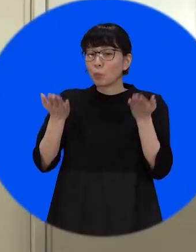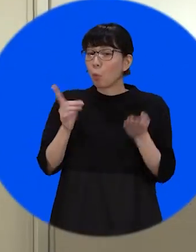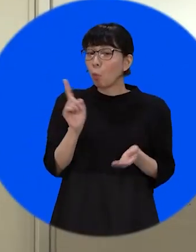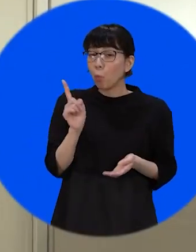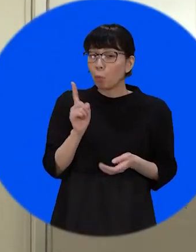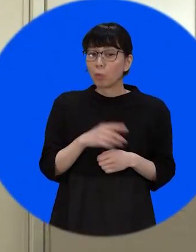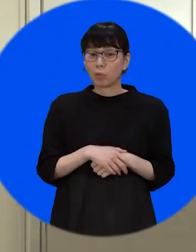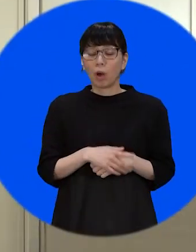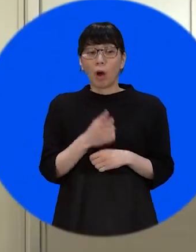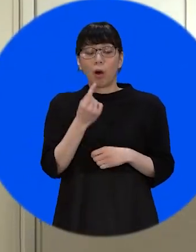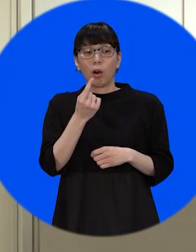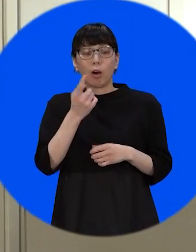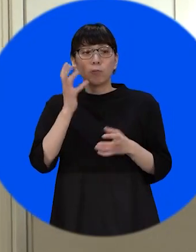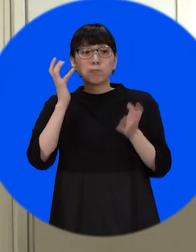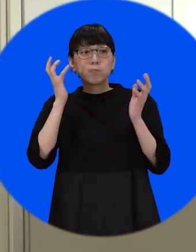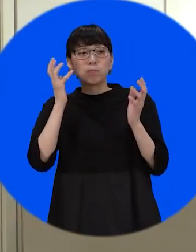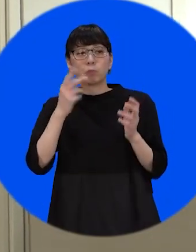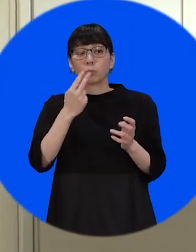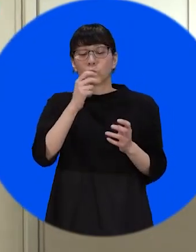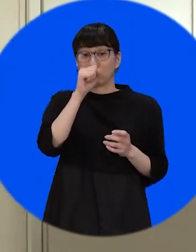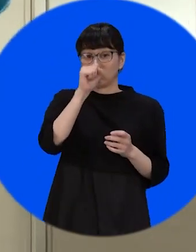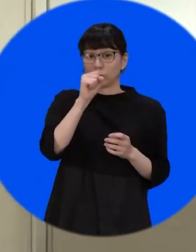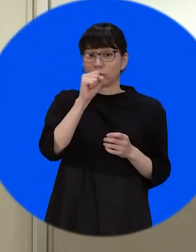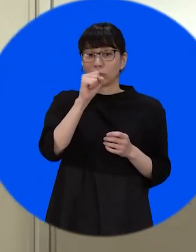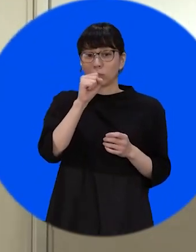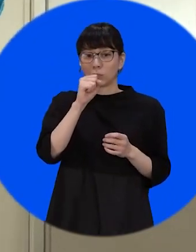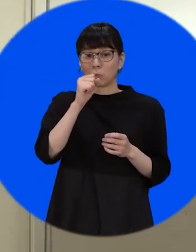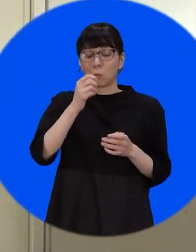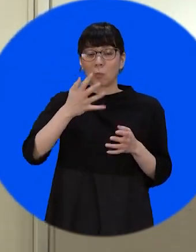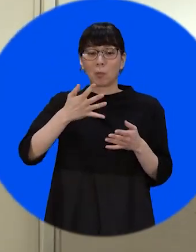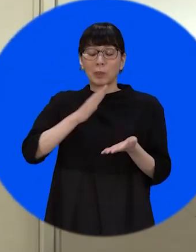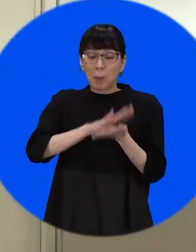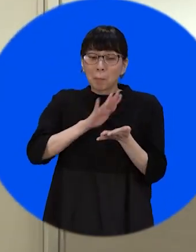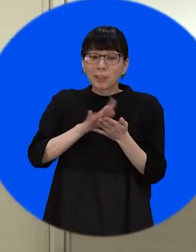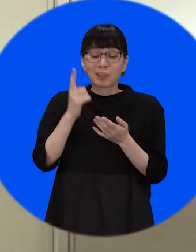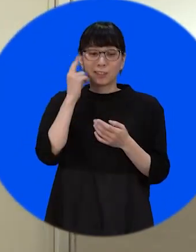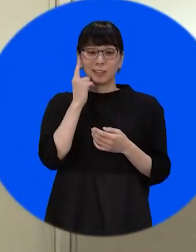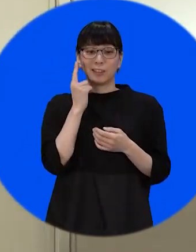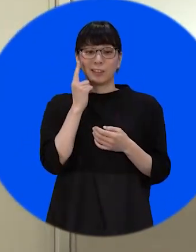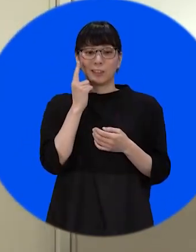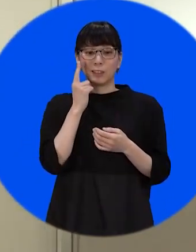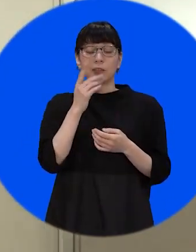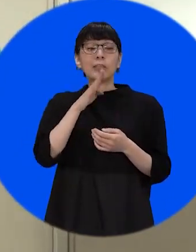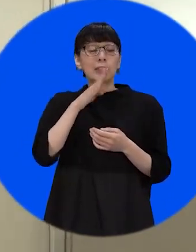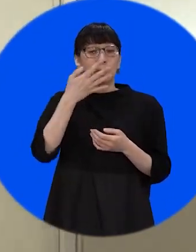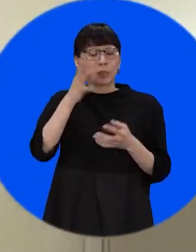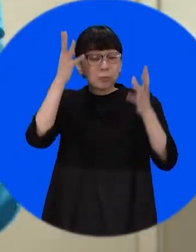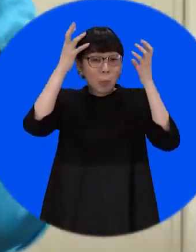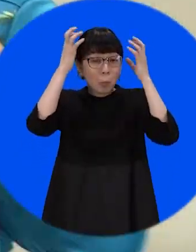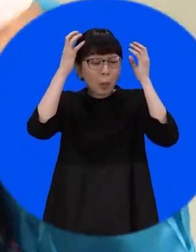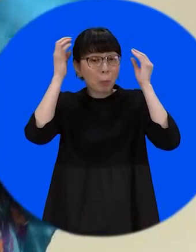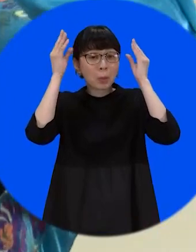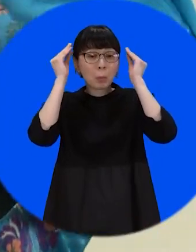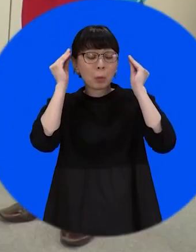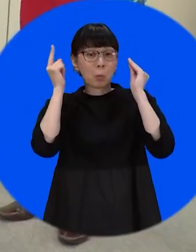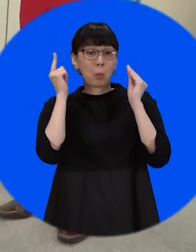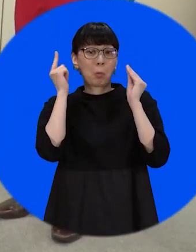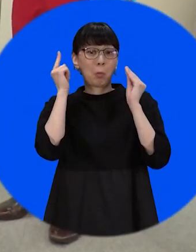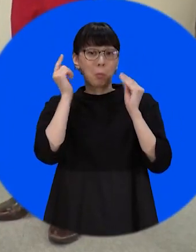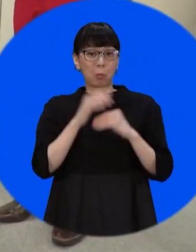かって 。あでもすごいいい香りと清涼感すごいです、 うん、あそうなんだ。 でちゃんと濡れてる感じがあって、 はいはいは